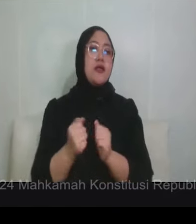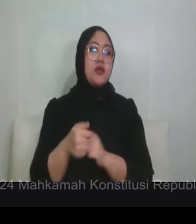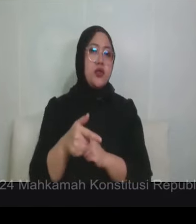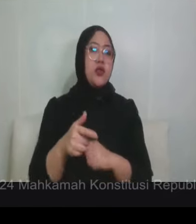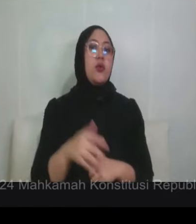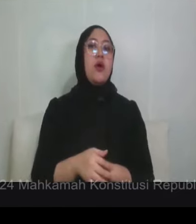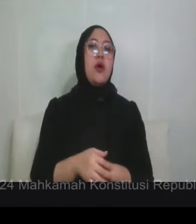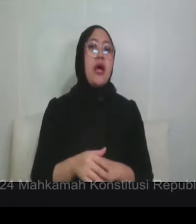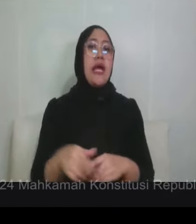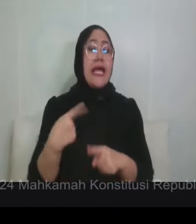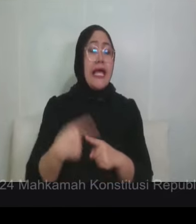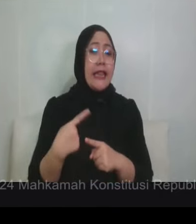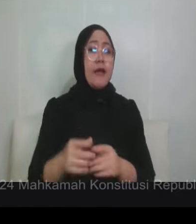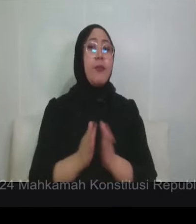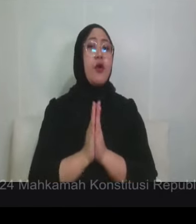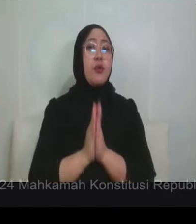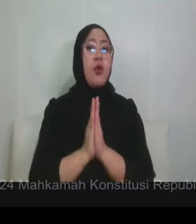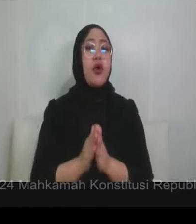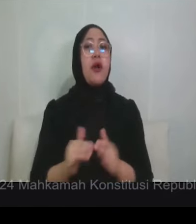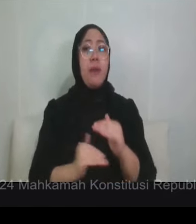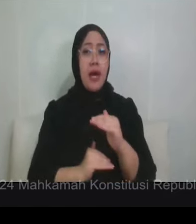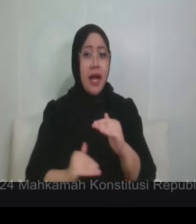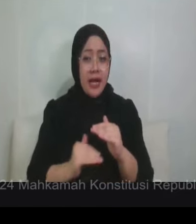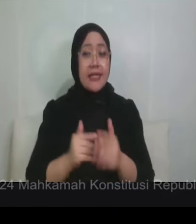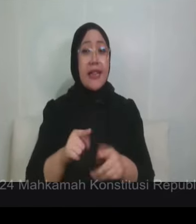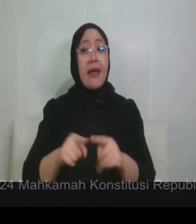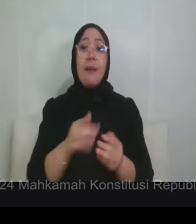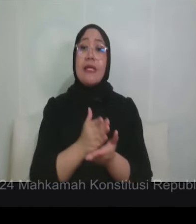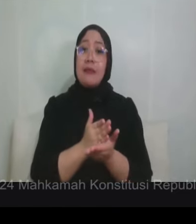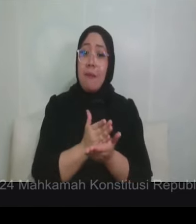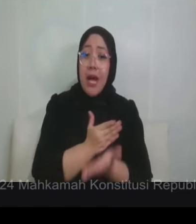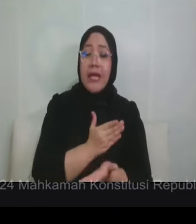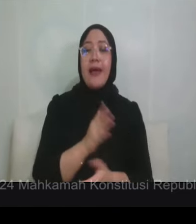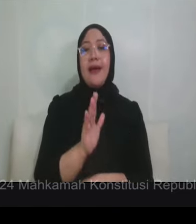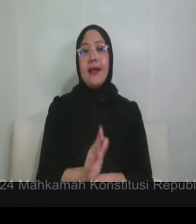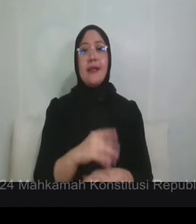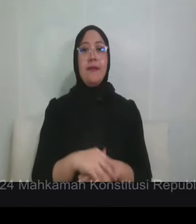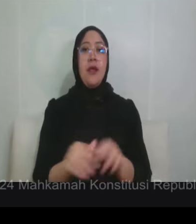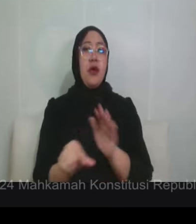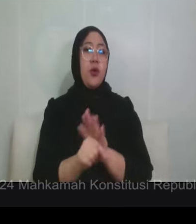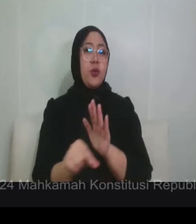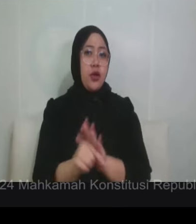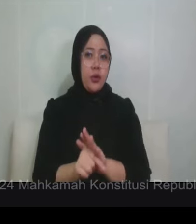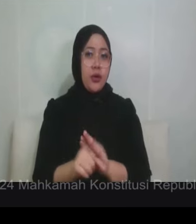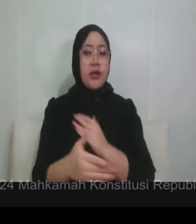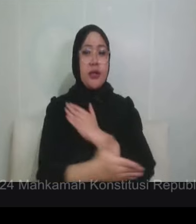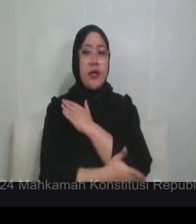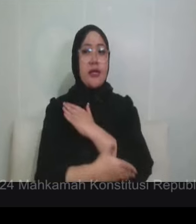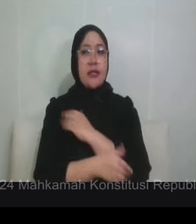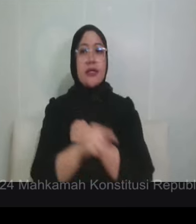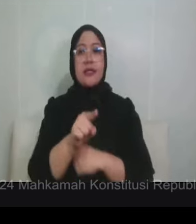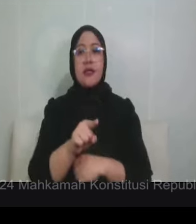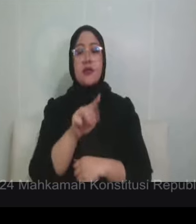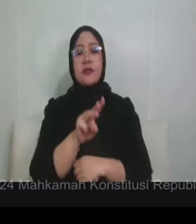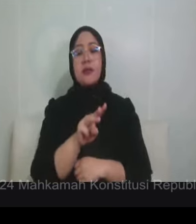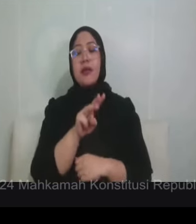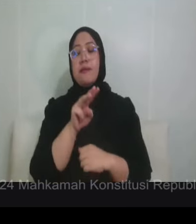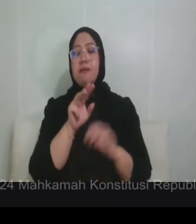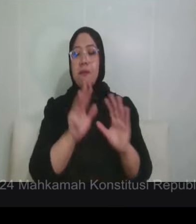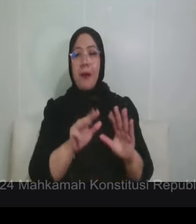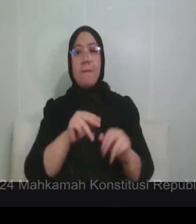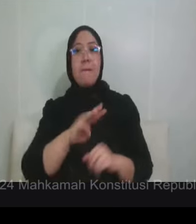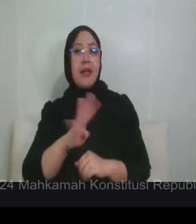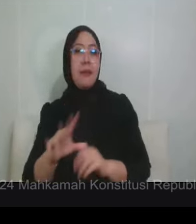pemohon berasan hukum untuk sebagian berdasarkan undang-undang Dasar negaraonesia tahun 1945 undang-undang Nomor